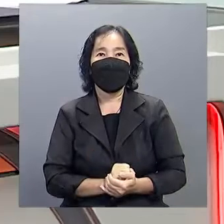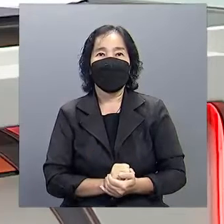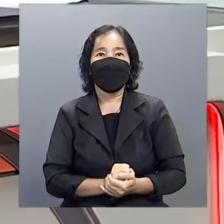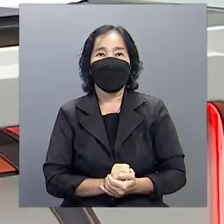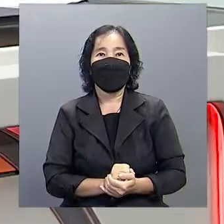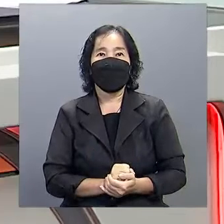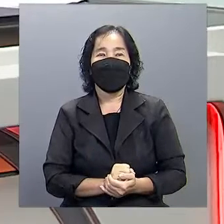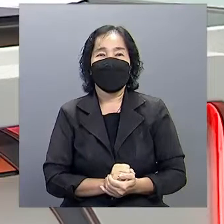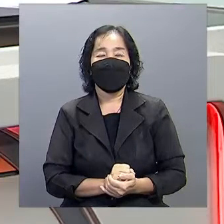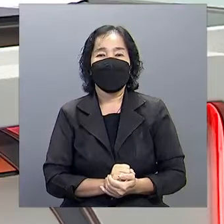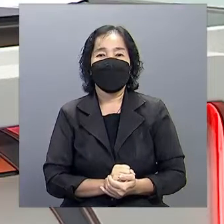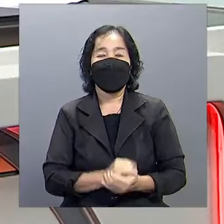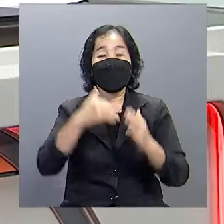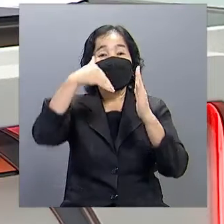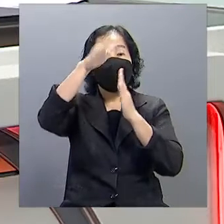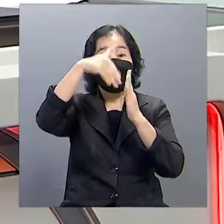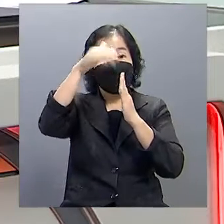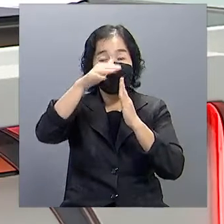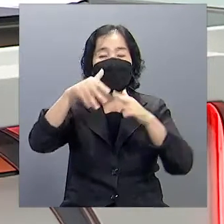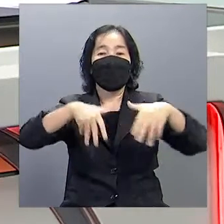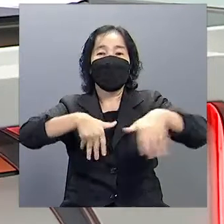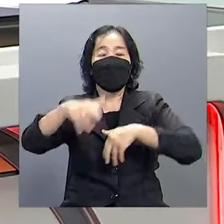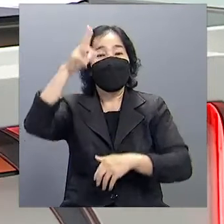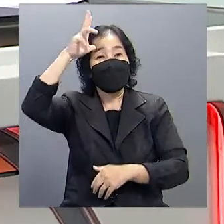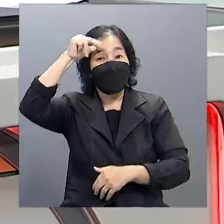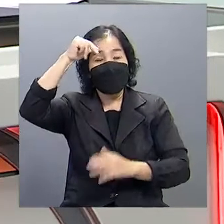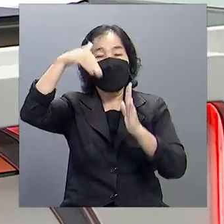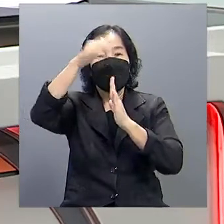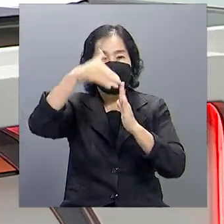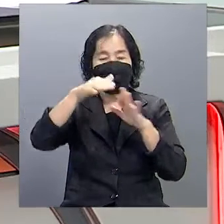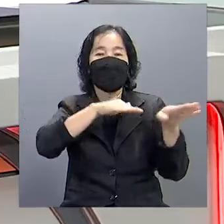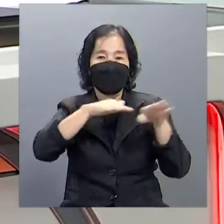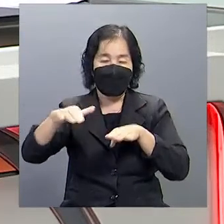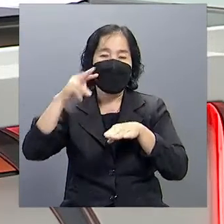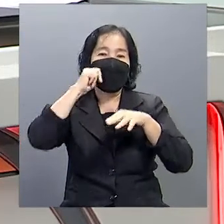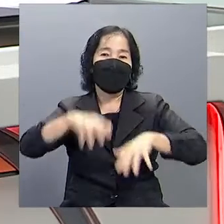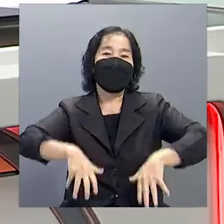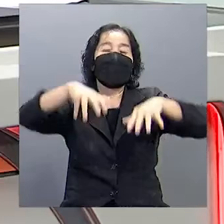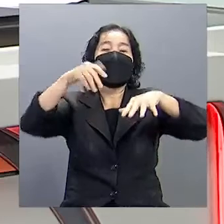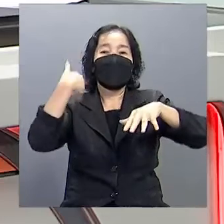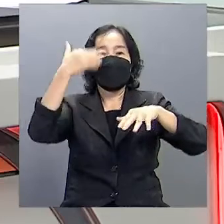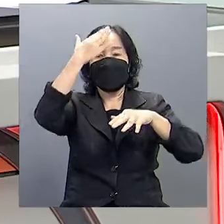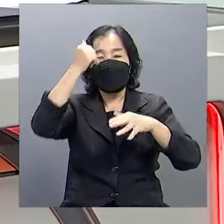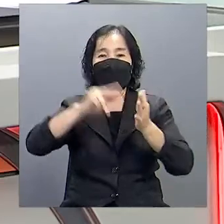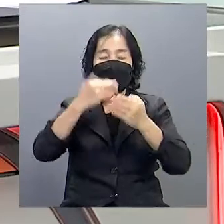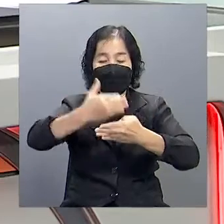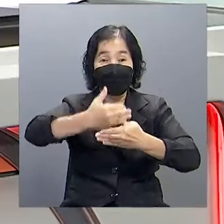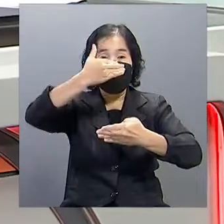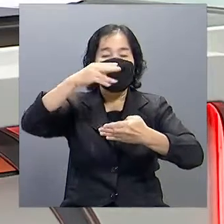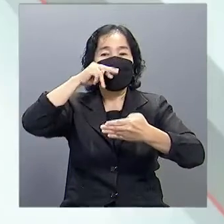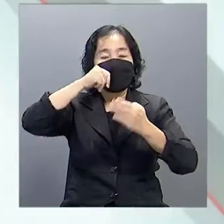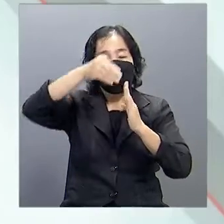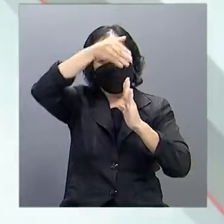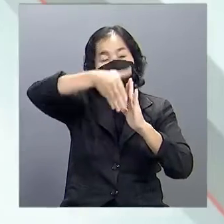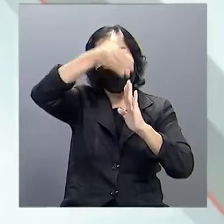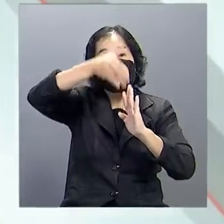ก็สวัสดีพื้นที่ภาคเหนือประชาชนที่ลำปางก็ต้องเตรียมพร้อมรับมือกับน้ำท่วมฉับพลันนะคะเพราะว่าเขื่อนต้องเพิ่มการระบายน้ำลงแม่น้ำหวังและ